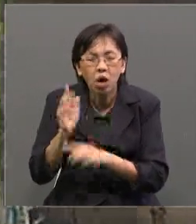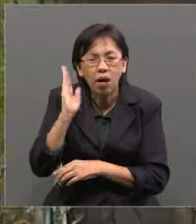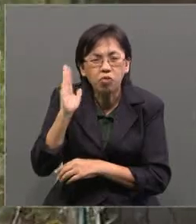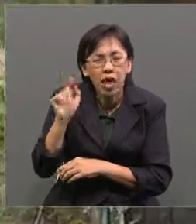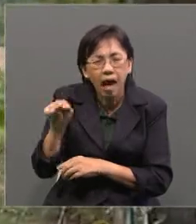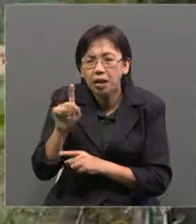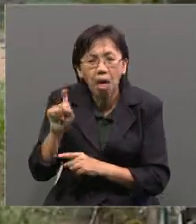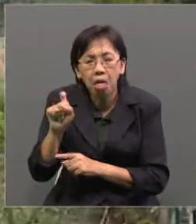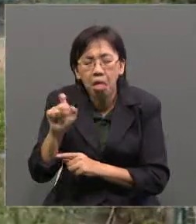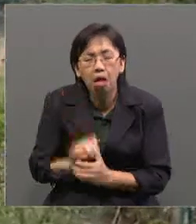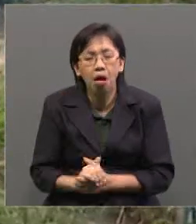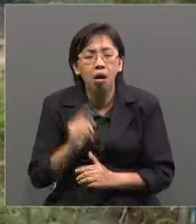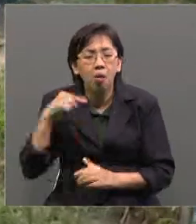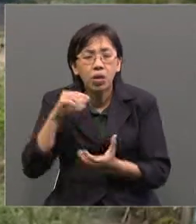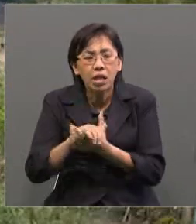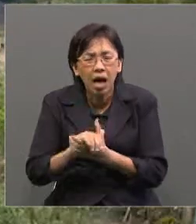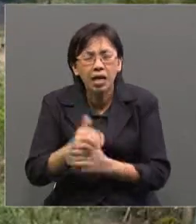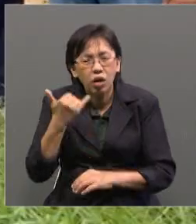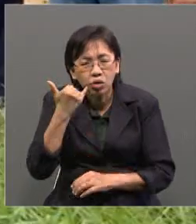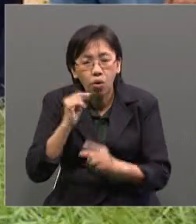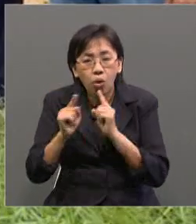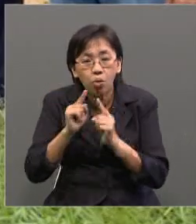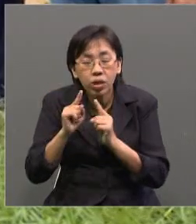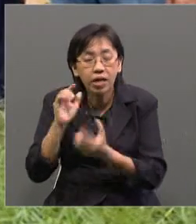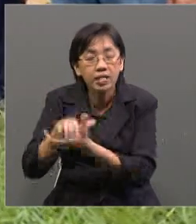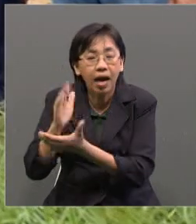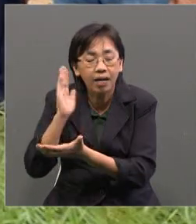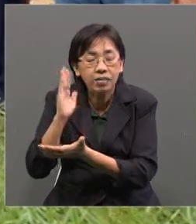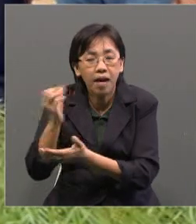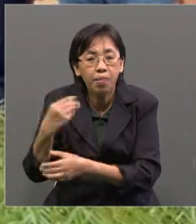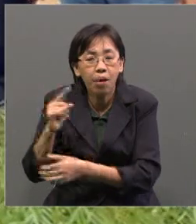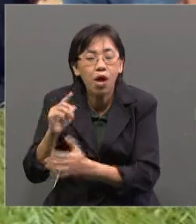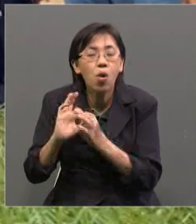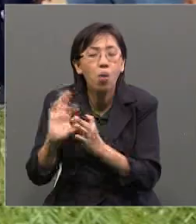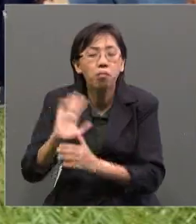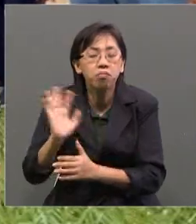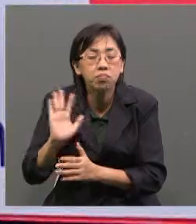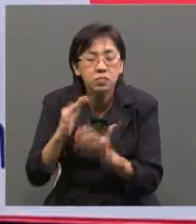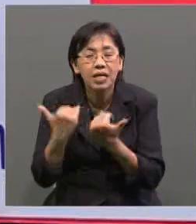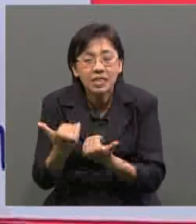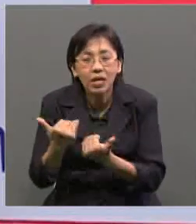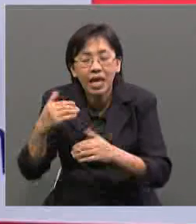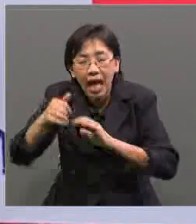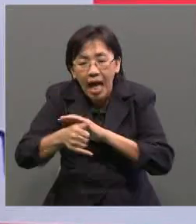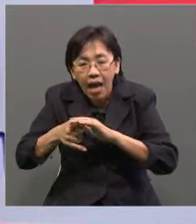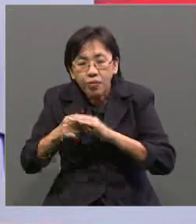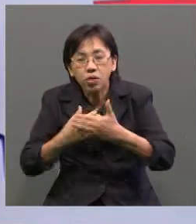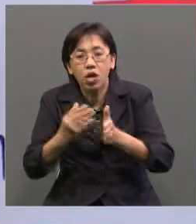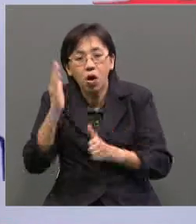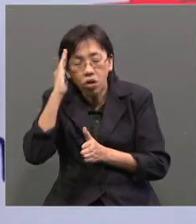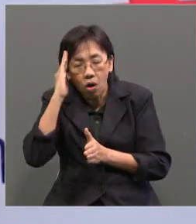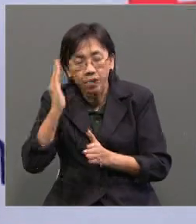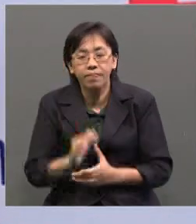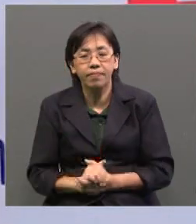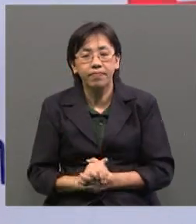ายได้อีกเลยภรรยาบอกว่าโทรศัพท์คุยกับสามีครั้งสุดท้ายเนี่ยสามีบอกว่าไม่ต้องเป็นห่วงเพราะว่าตอนนี้หลบอยู่ในห้องนอนจ